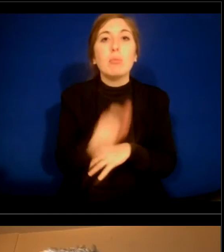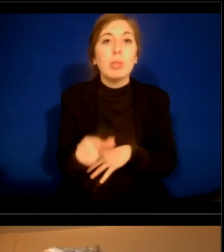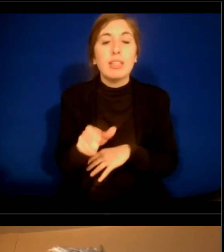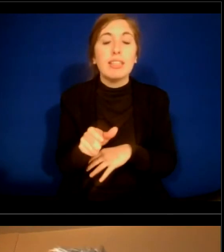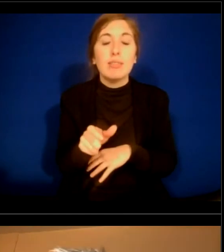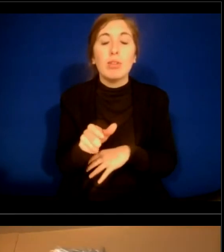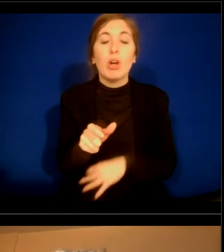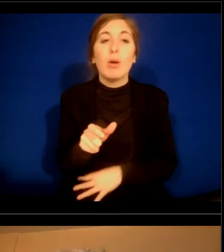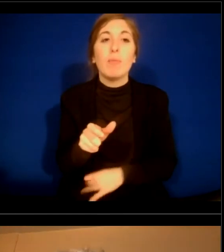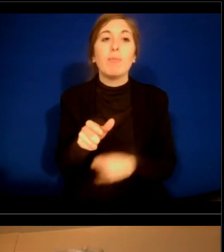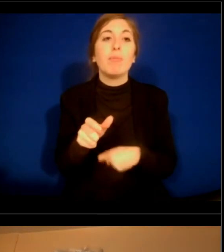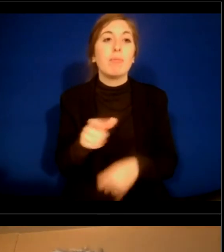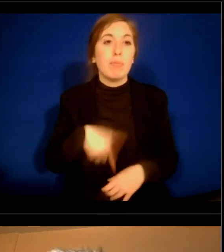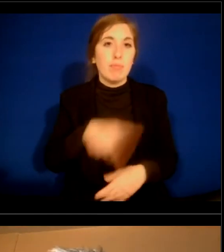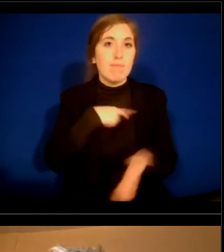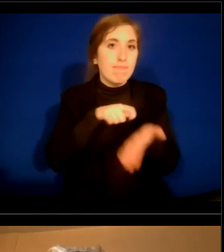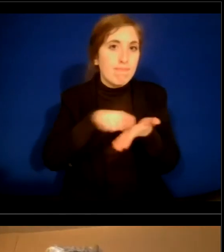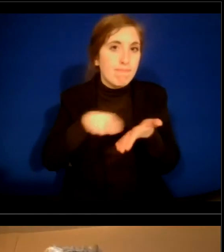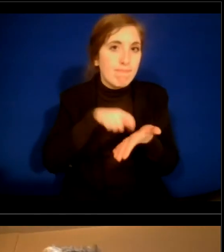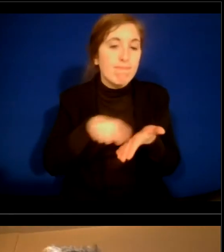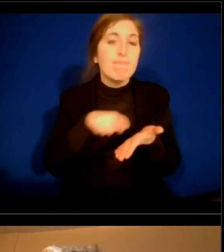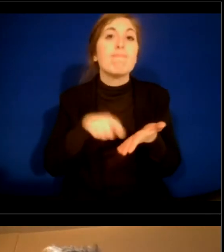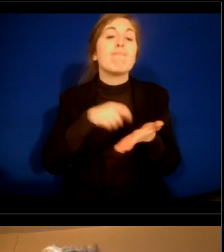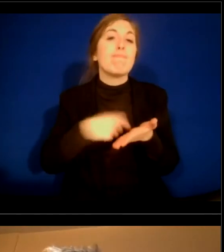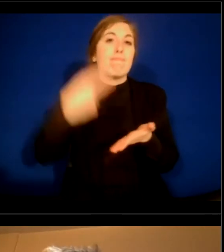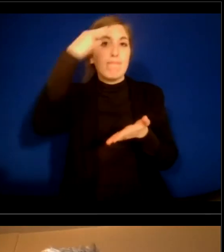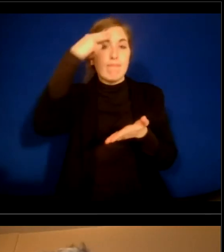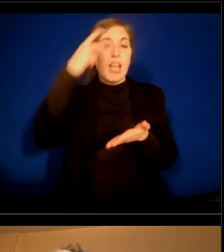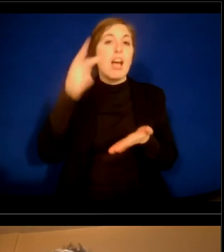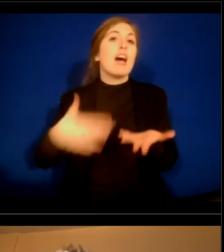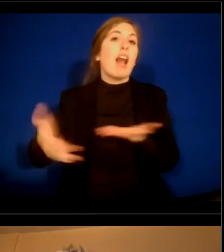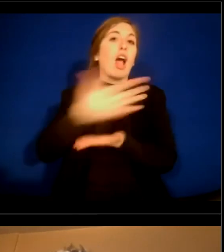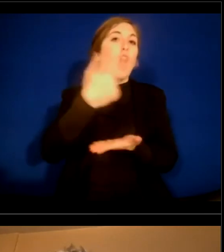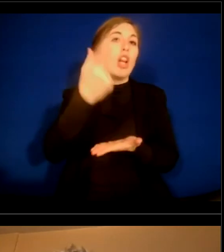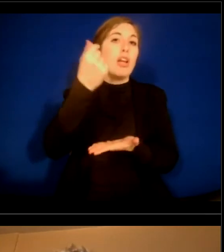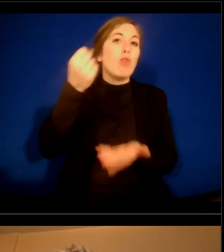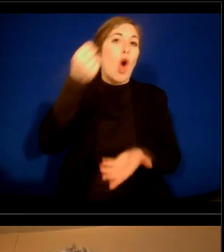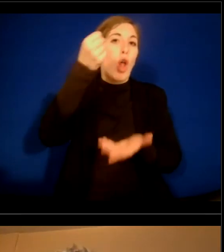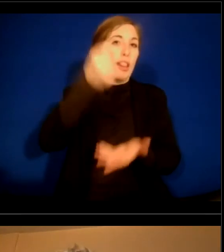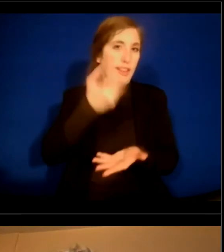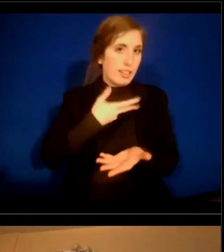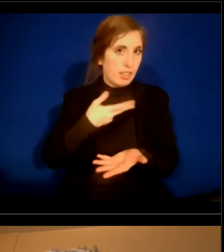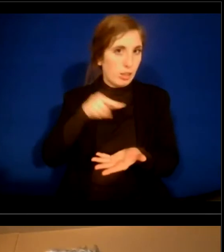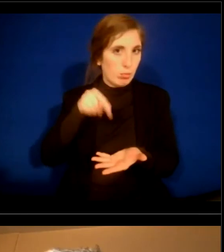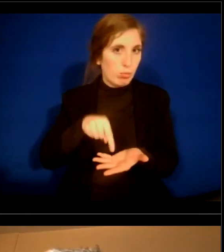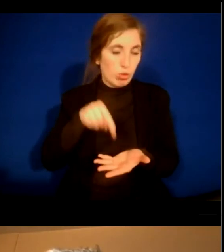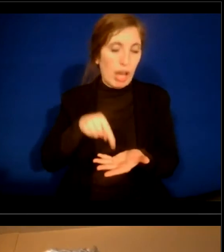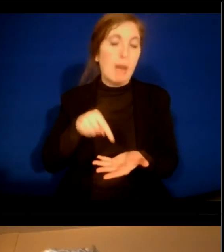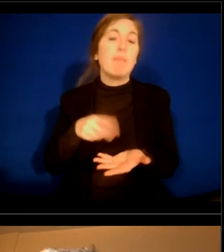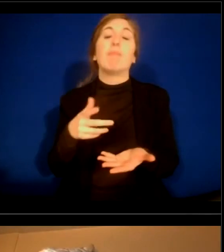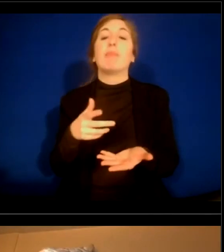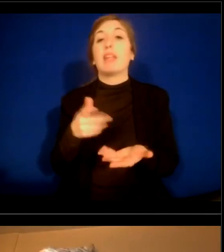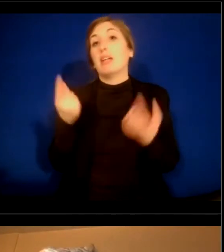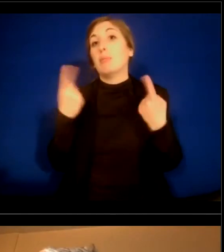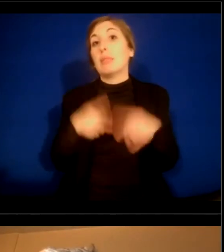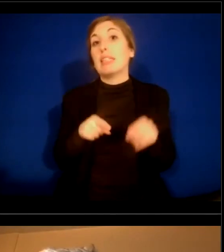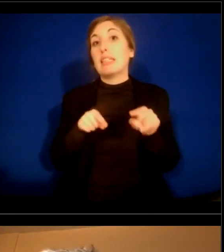Anch'io ringrazio, saluto, credo che la stanchezza ormai abbia, insomma, coinvolto tutti